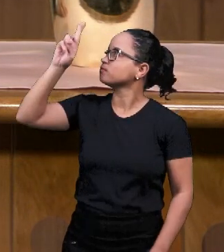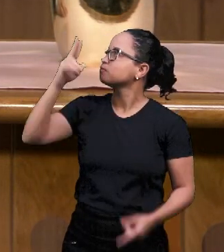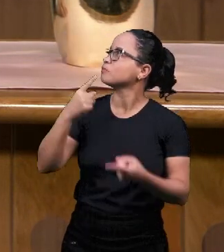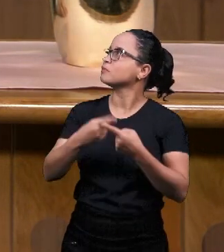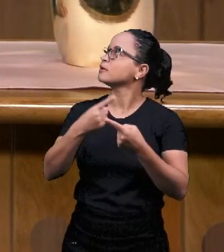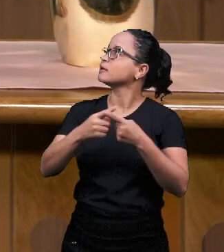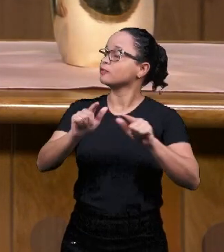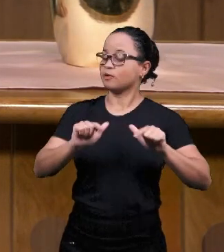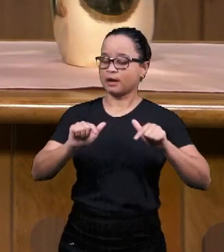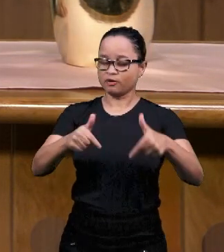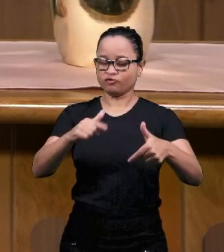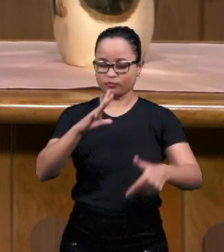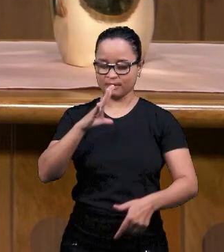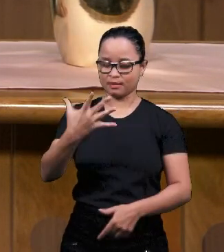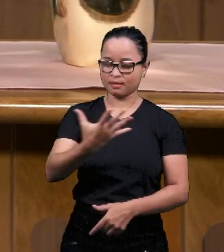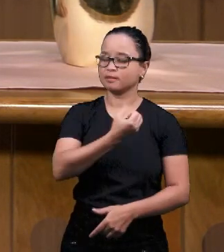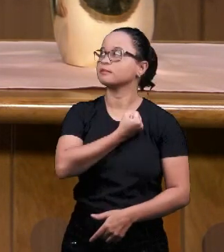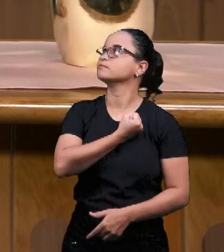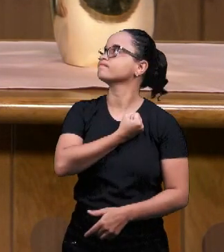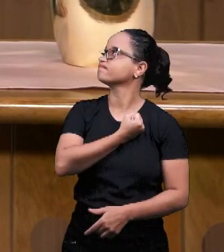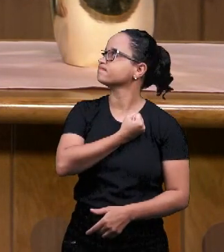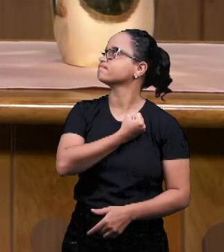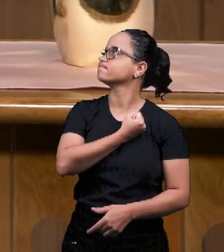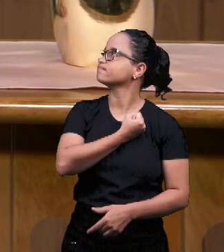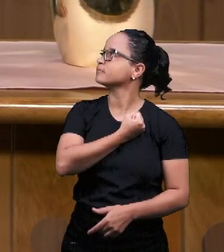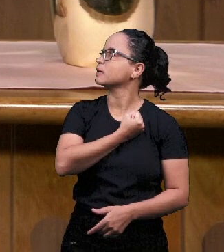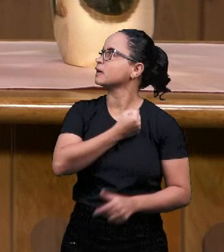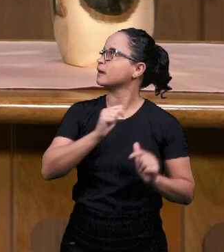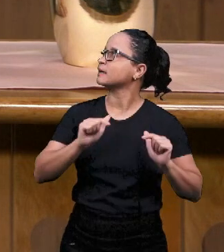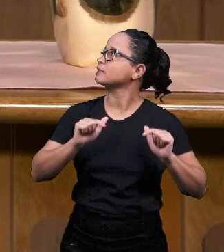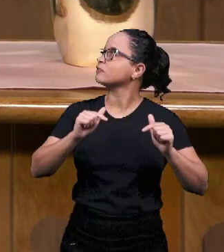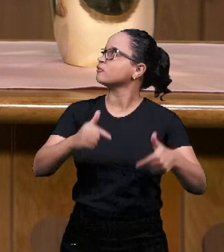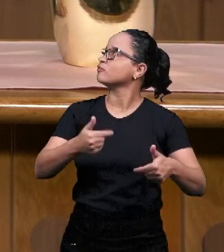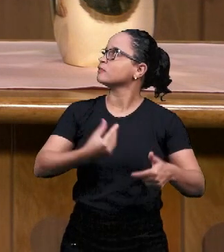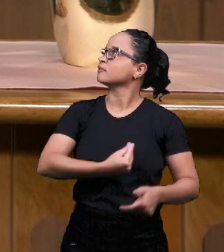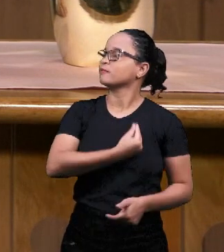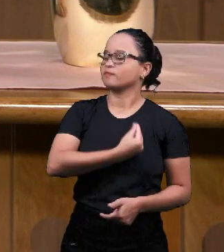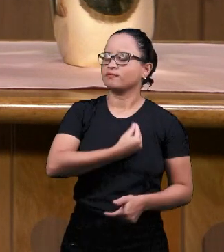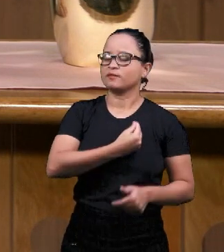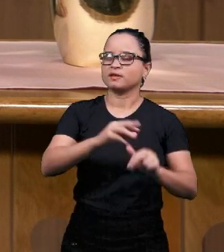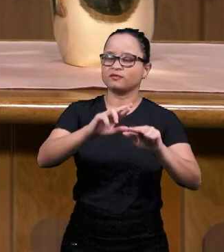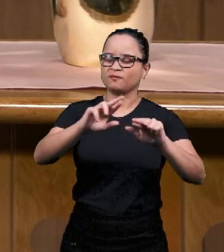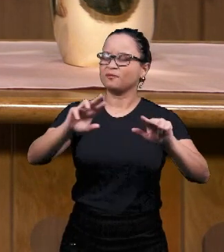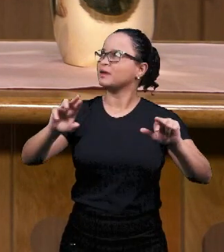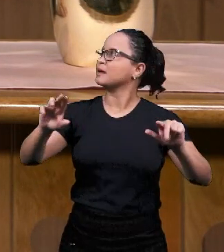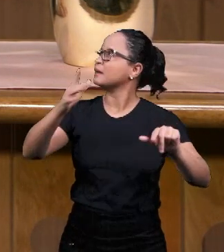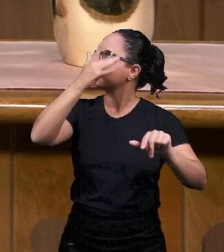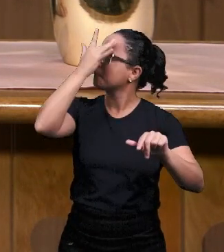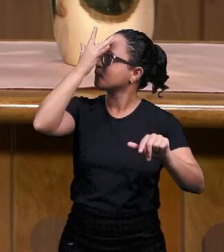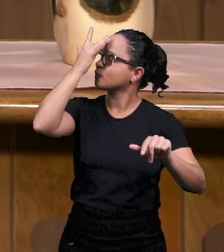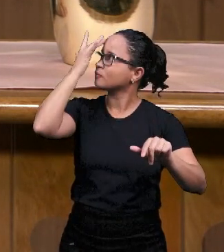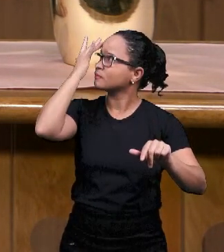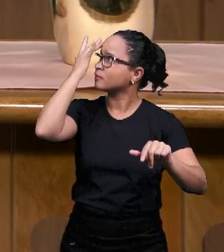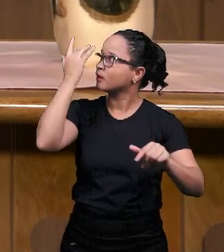совершаешь спасение, Ты действуешь в жизни многих людей, и как тот